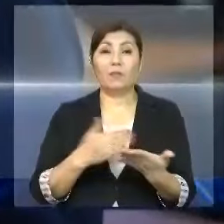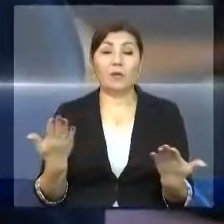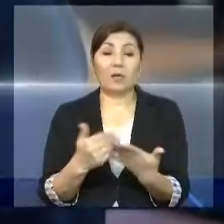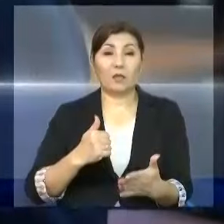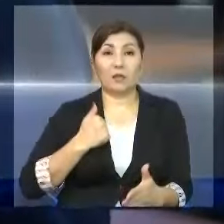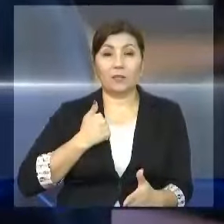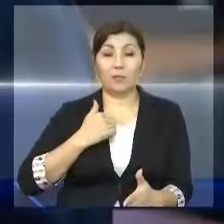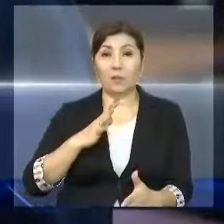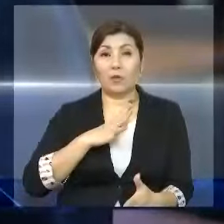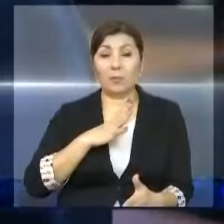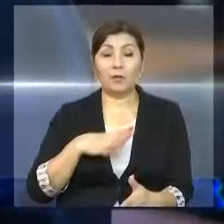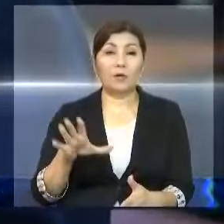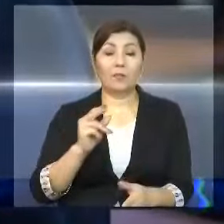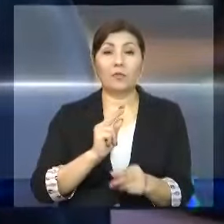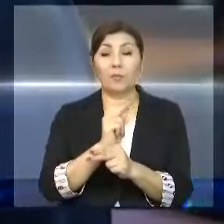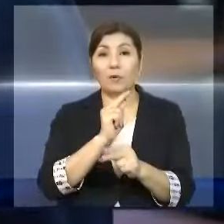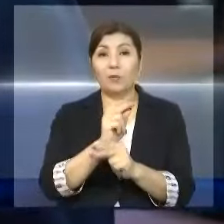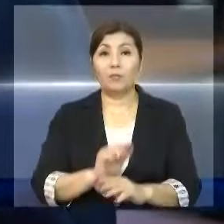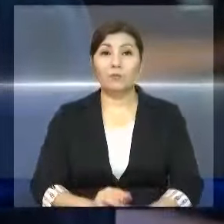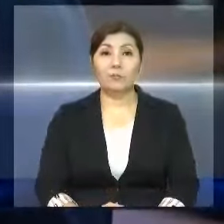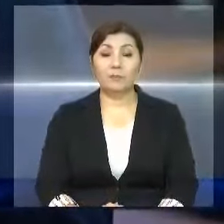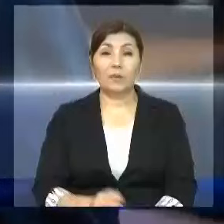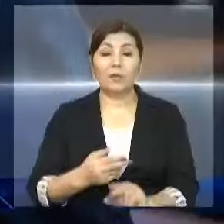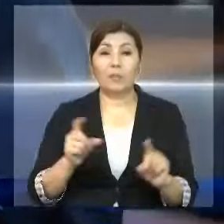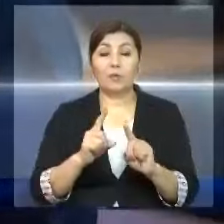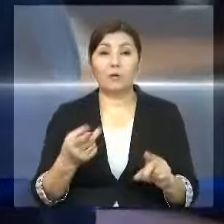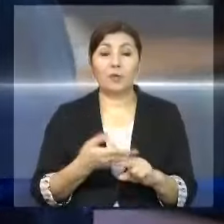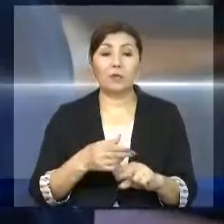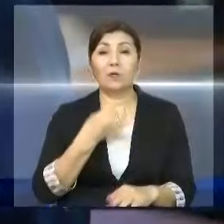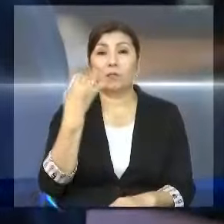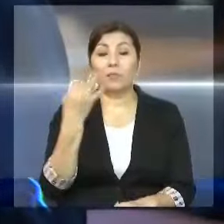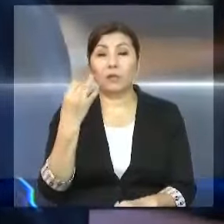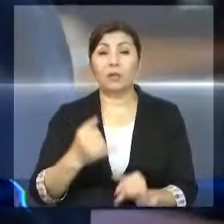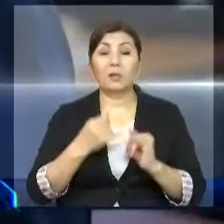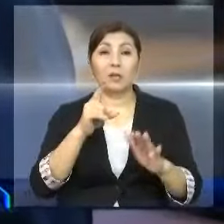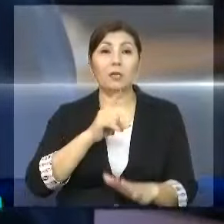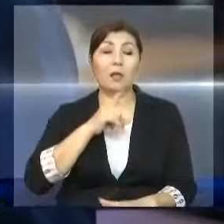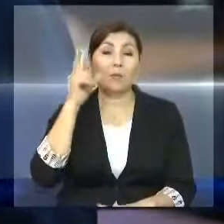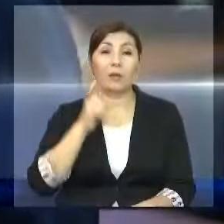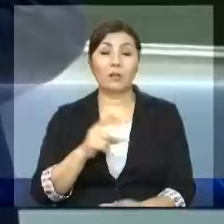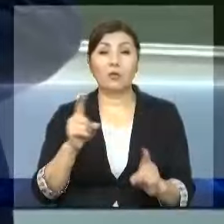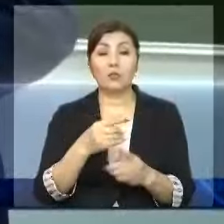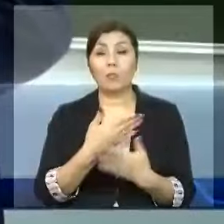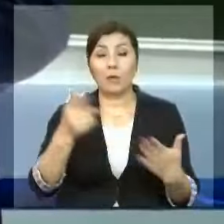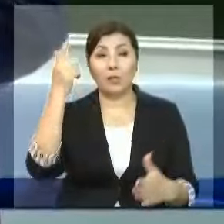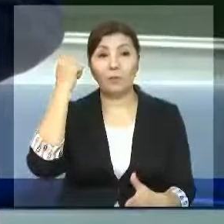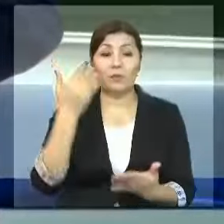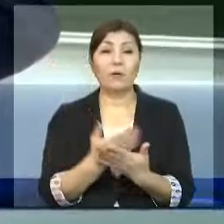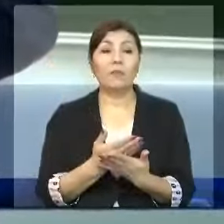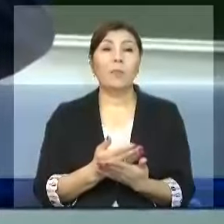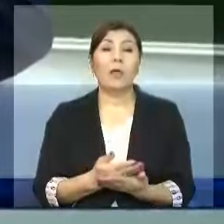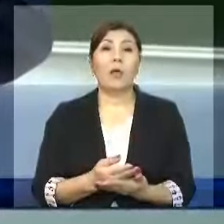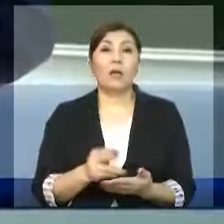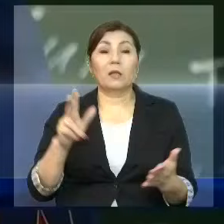они совершили. Все это мы изучаем, потому что это все интересно для молодежи, чтобы они знали. Преподают дисциплины